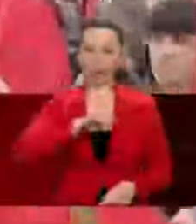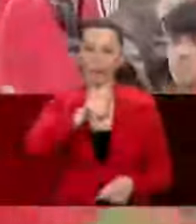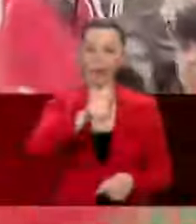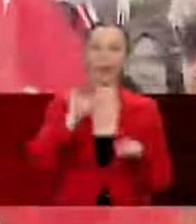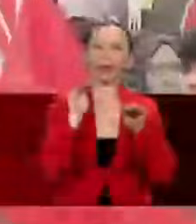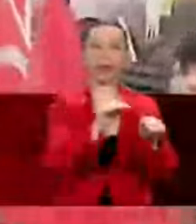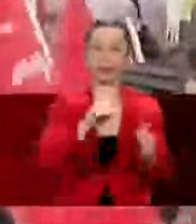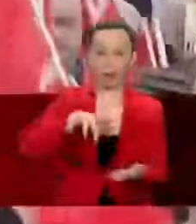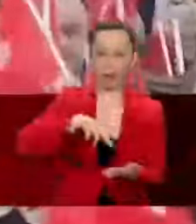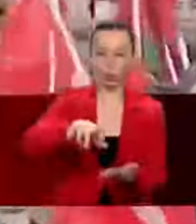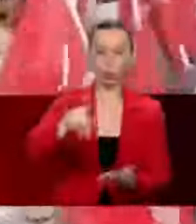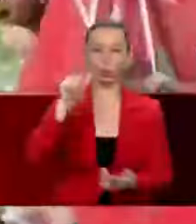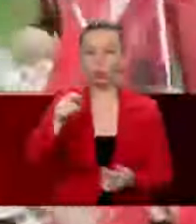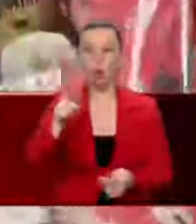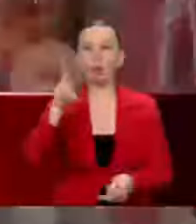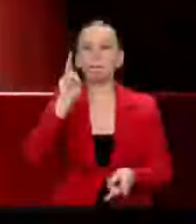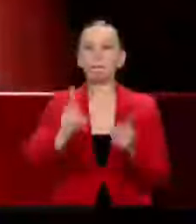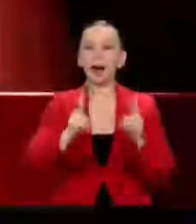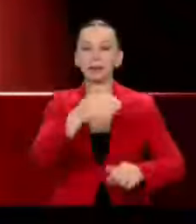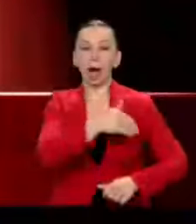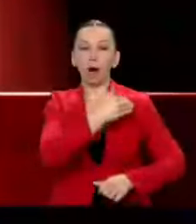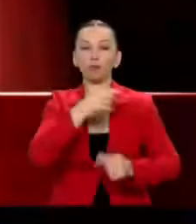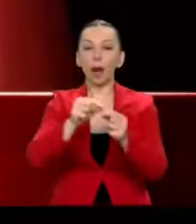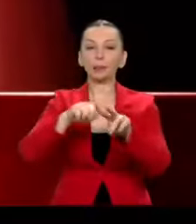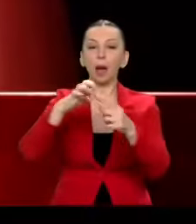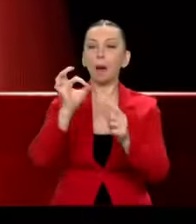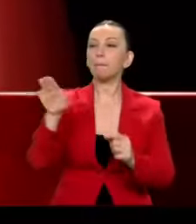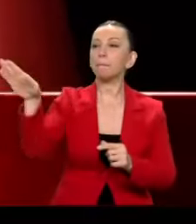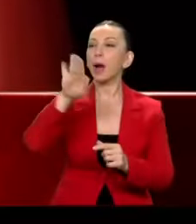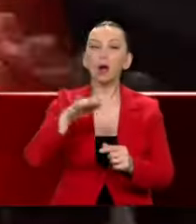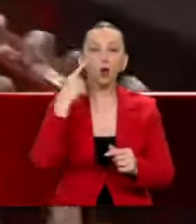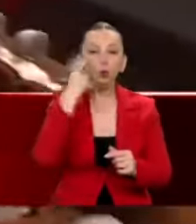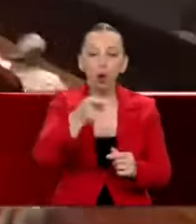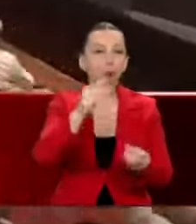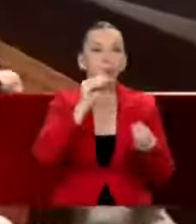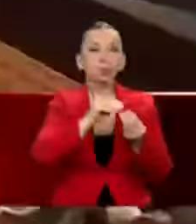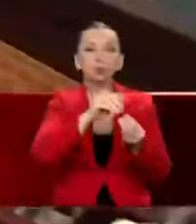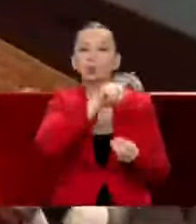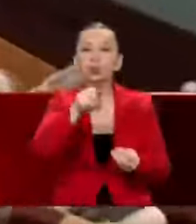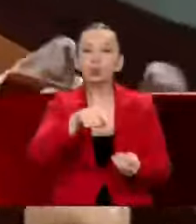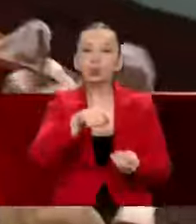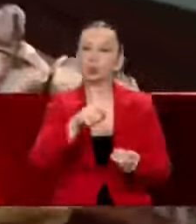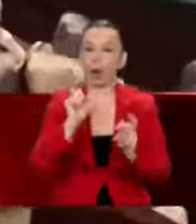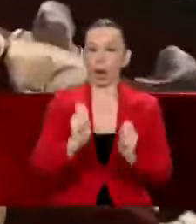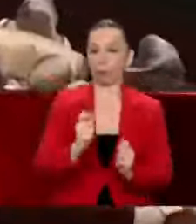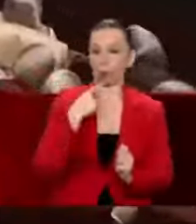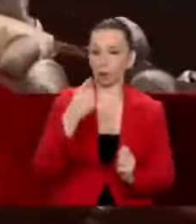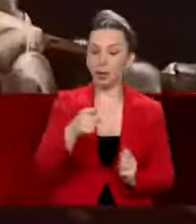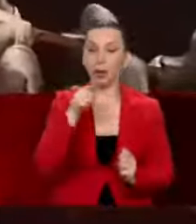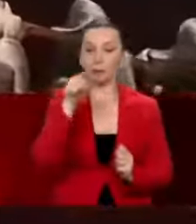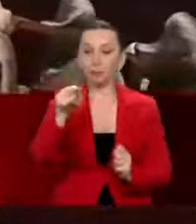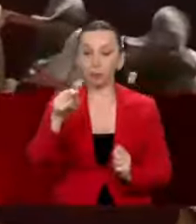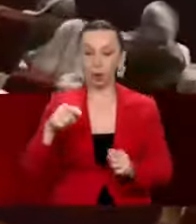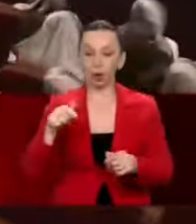sonrası bazı baroların yürüyüşe katılanlar hakkında suç duyurusunda bulunmasına tepkisini dile getirdi. Düşünebiliyor musunuz? Bu ülkenin